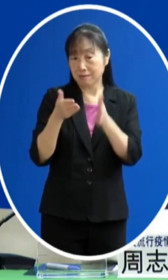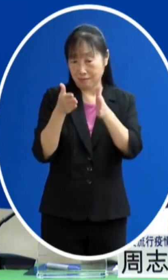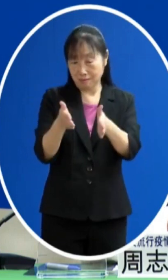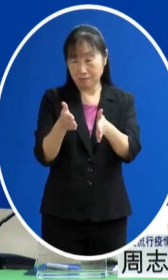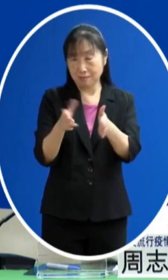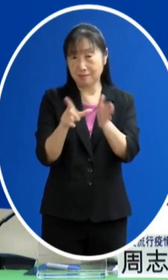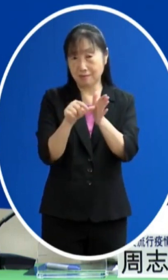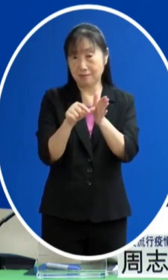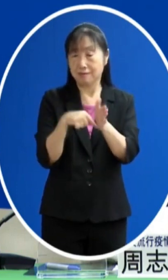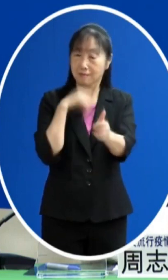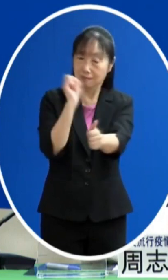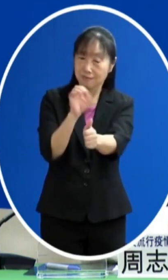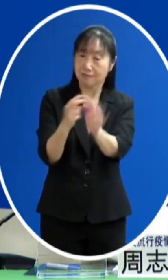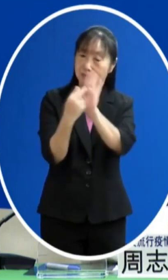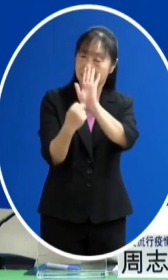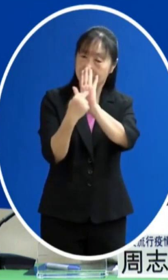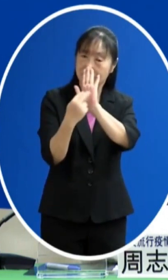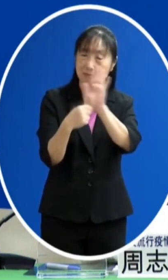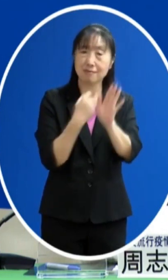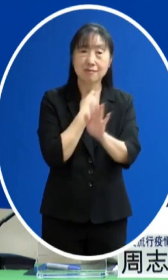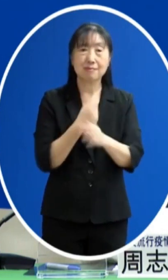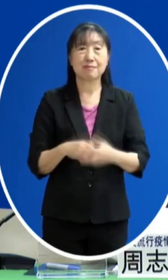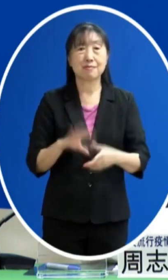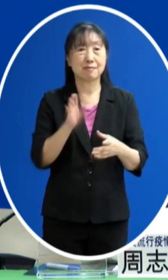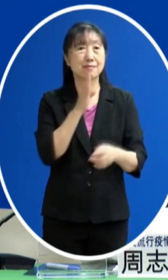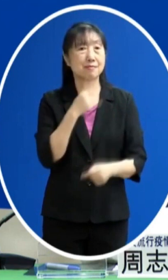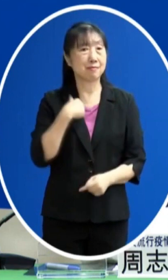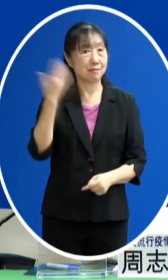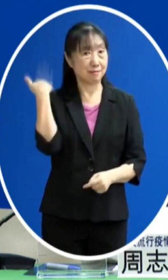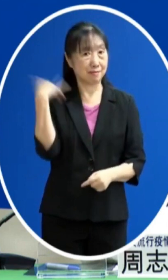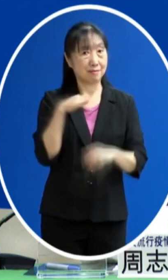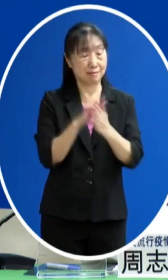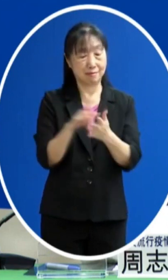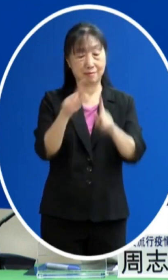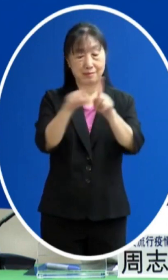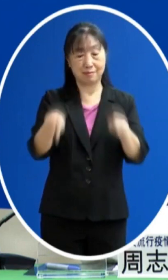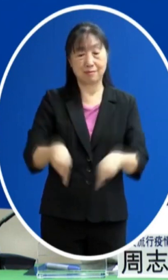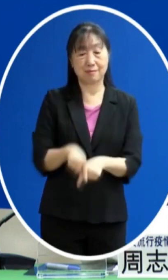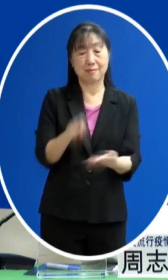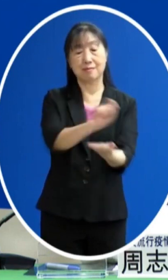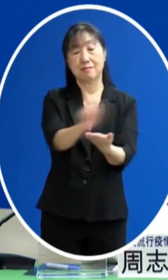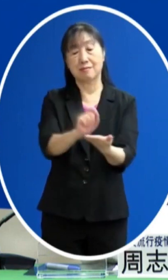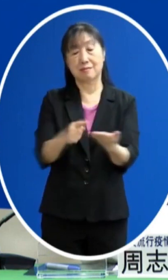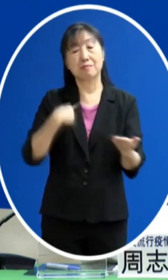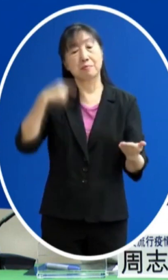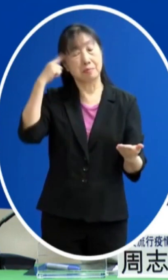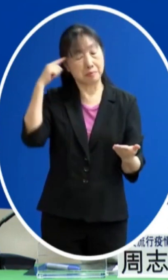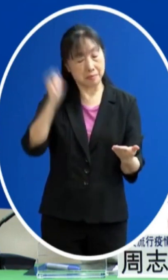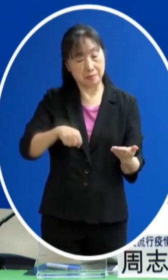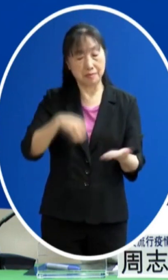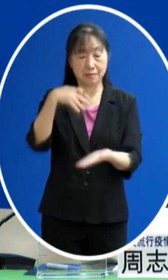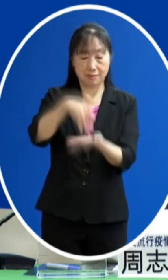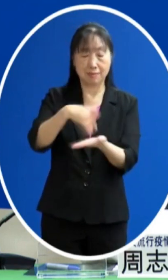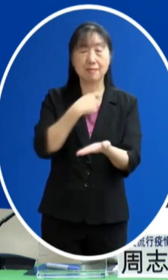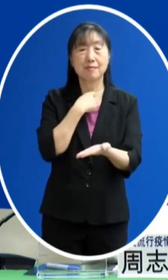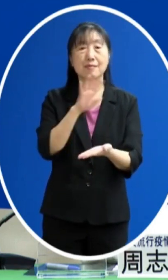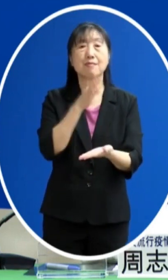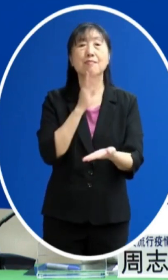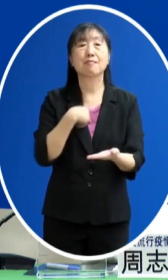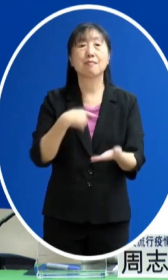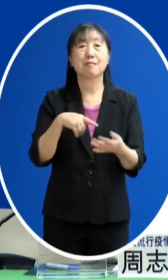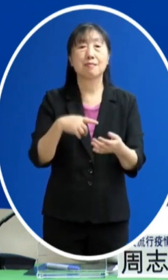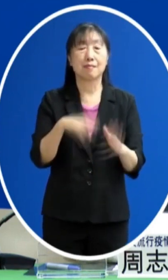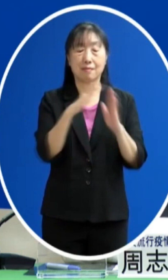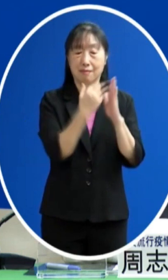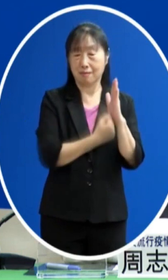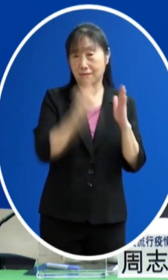时间来告知病人。那但是先前我们都是要填写这个纸本的同意书，在居家照护这种远距的